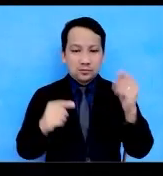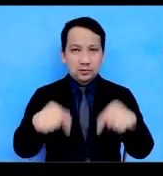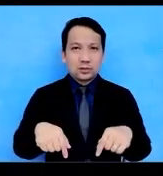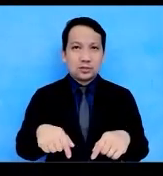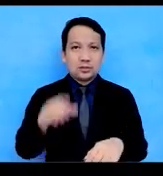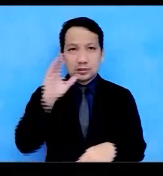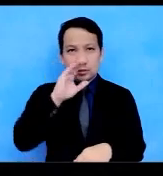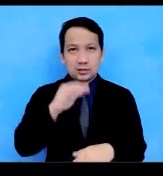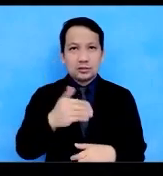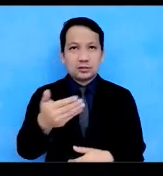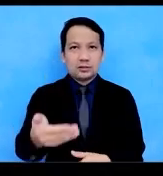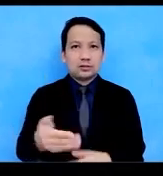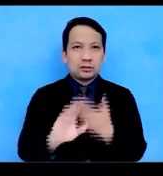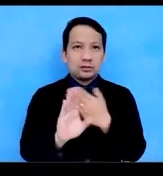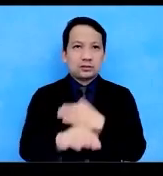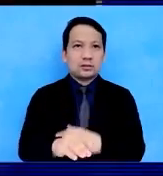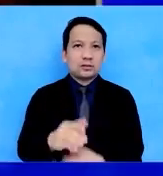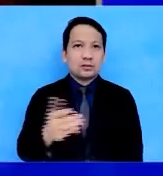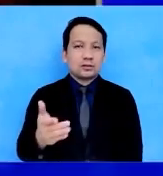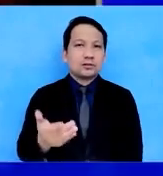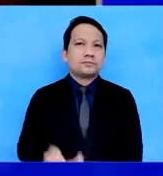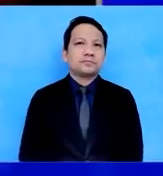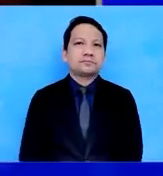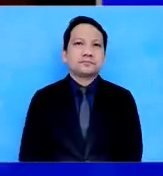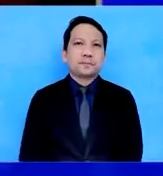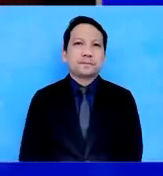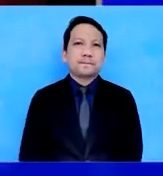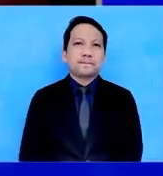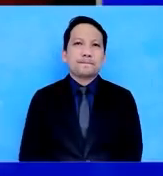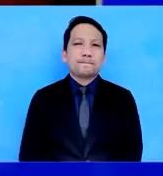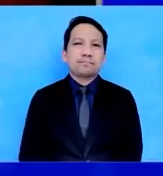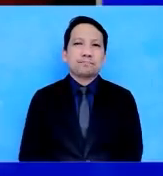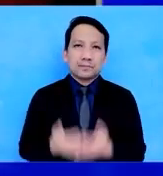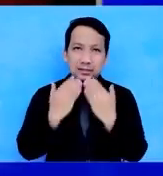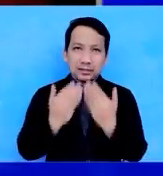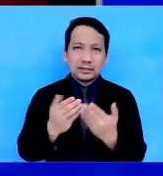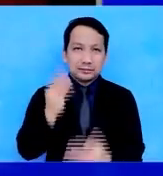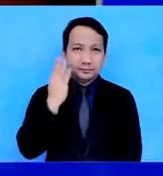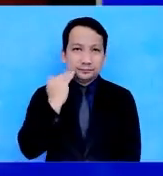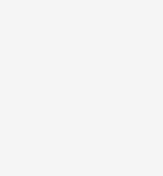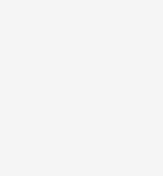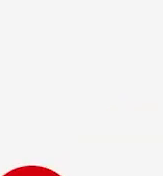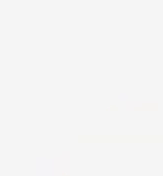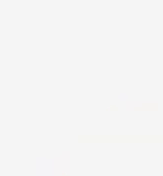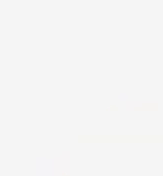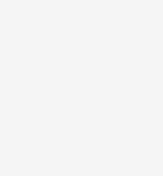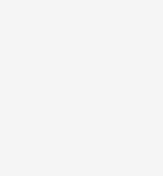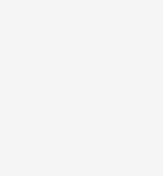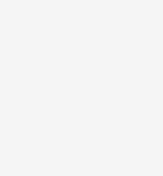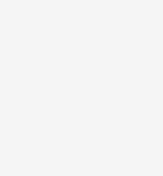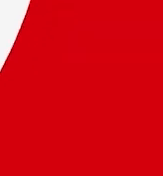Cebu. Back to you guys dyan sa studio. Maraming salamat, MJ Marfori.